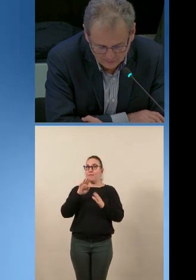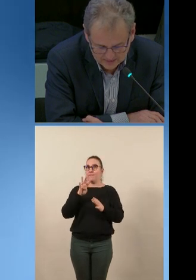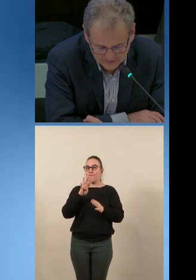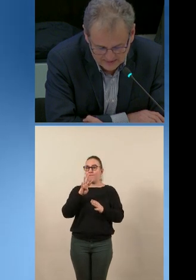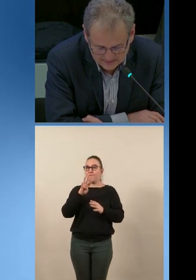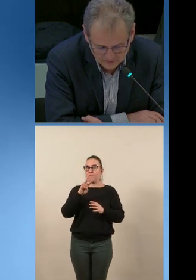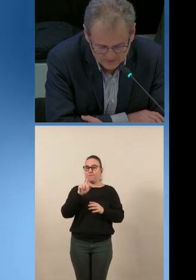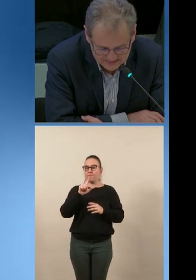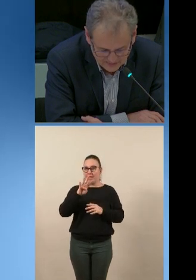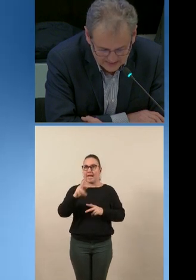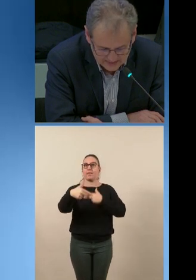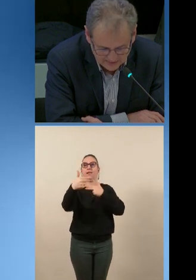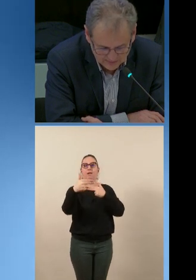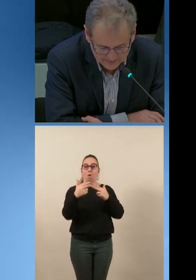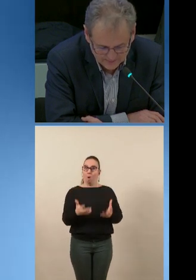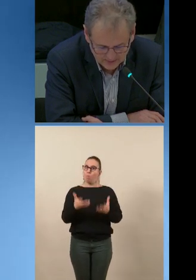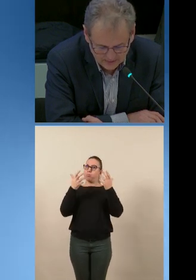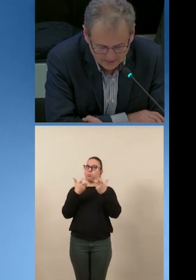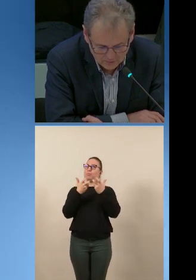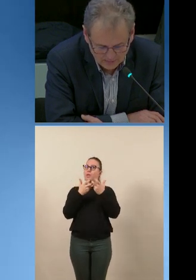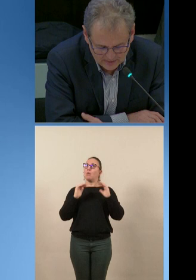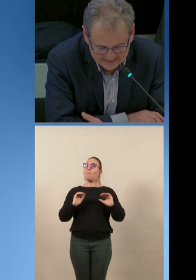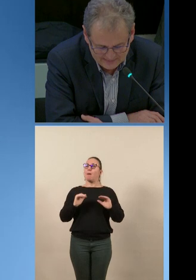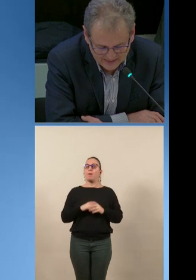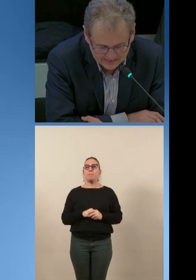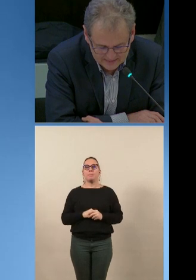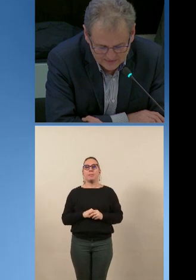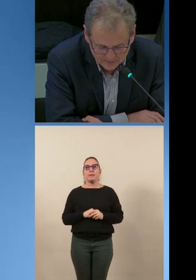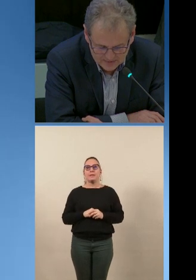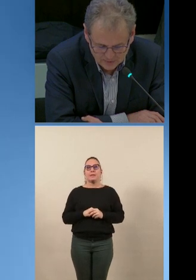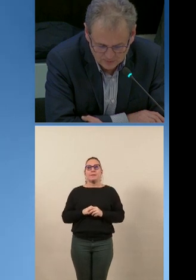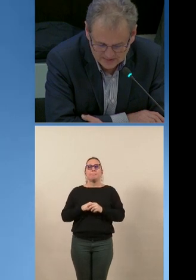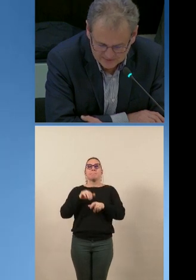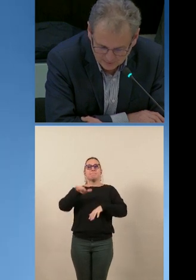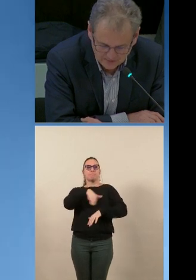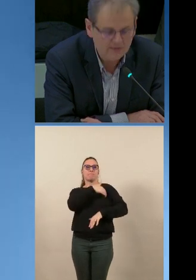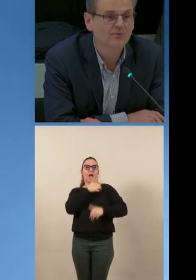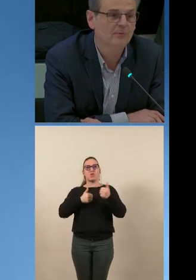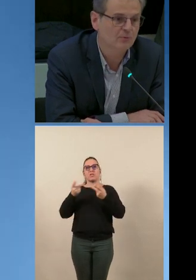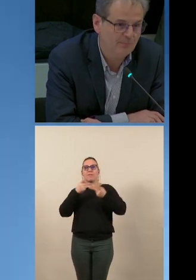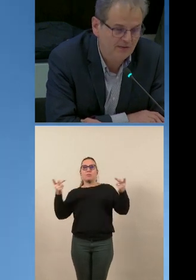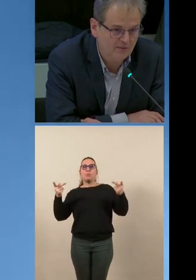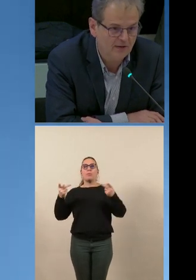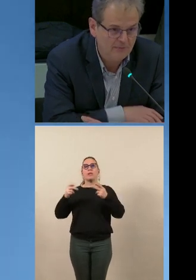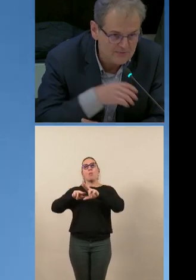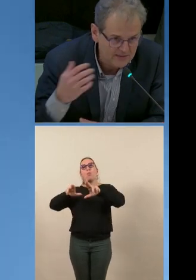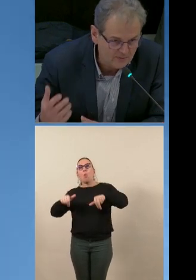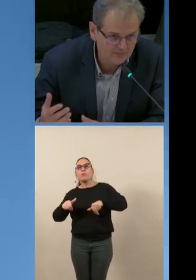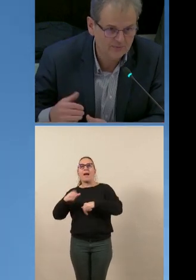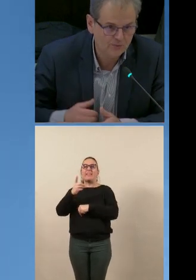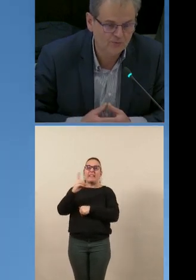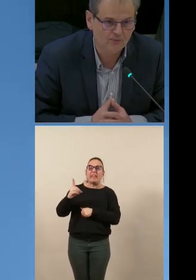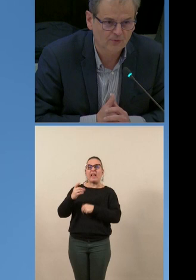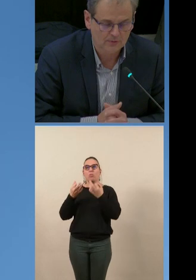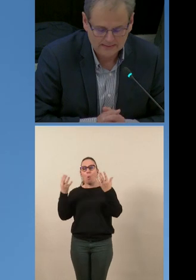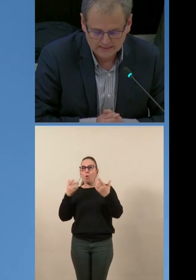et on voit que c'est donc signif de même que la déprécarisation des agents du service public notamment pour le périscolaire même si